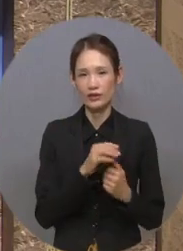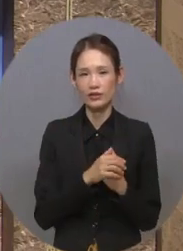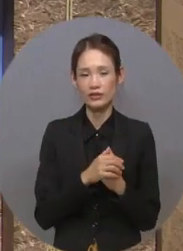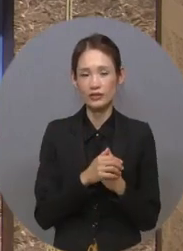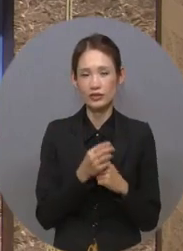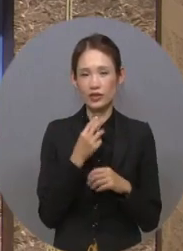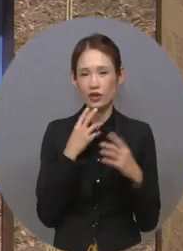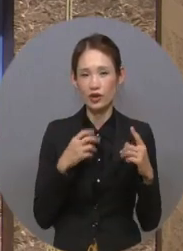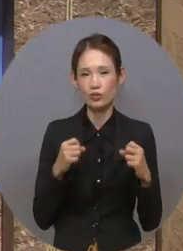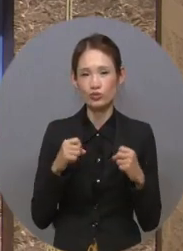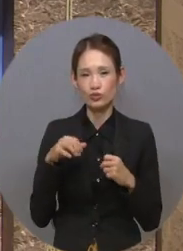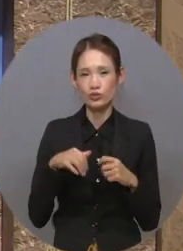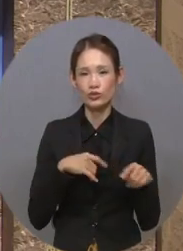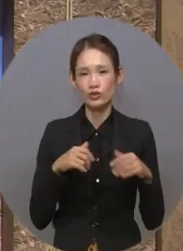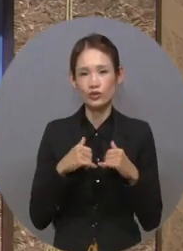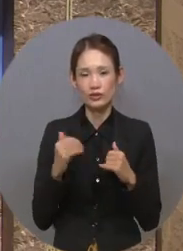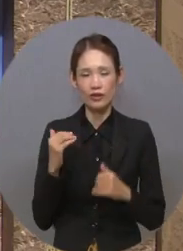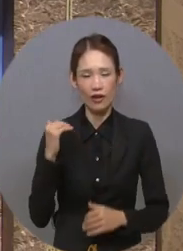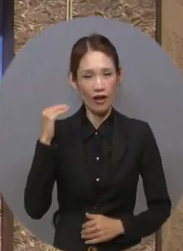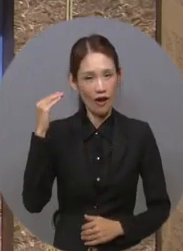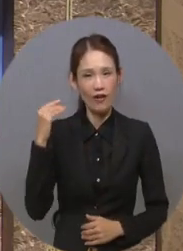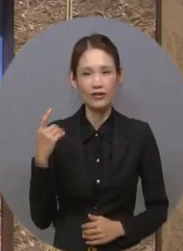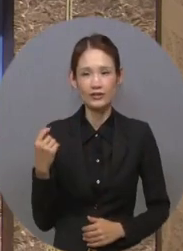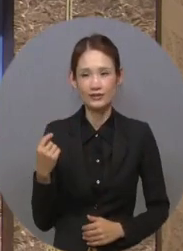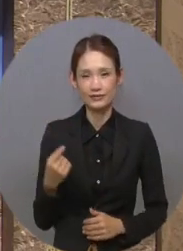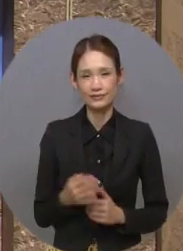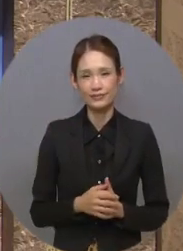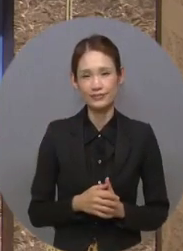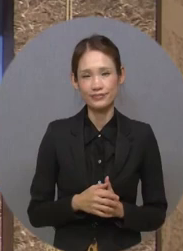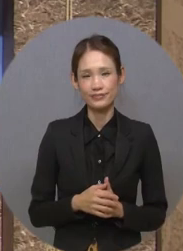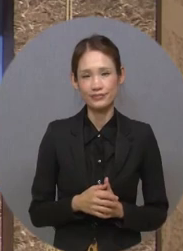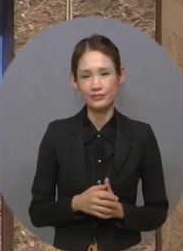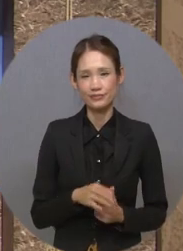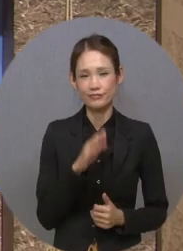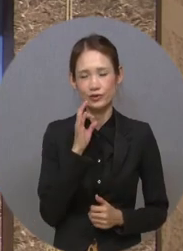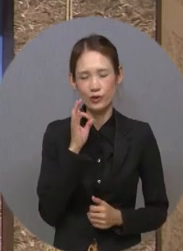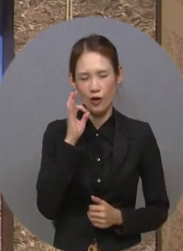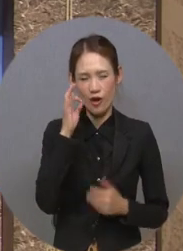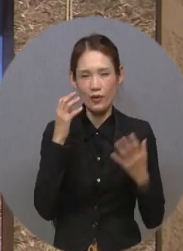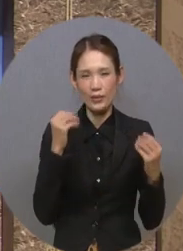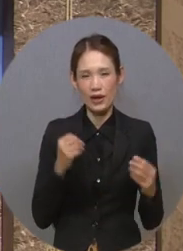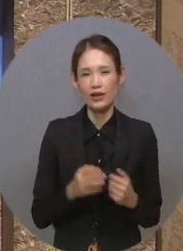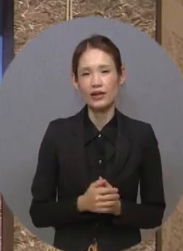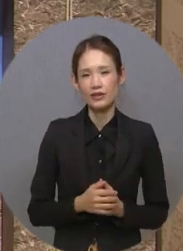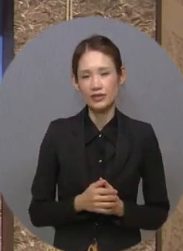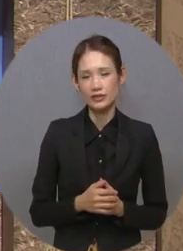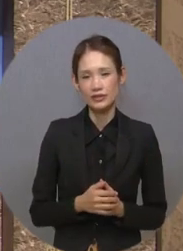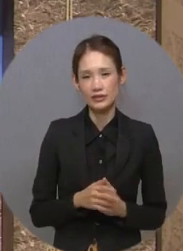경기 북부에서는 뭐 정치인으로서는 어른이시죠. 네. 예, 그분이 이제 참 노력을 많이 해서